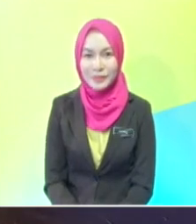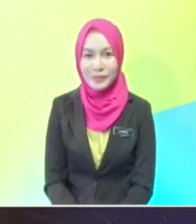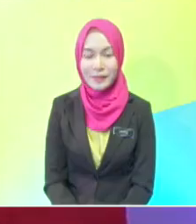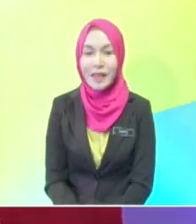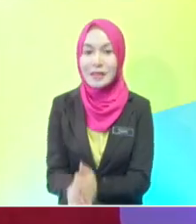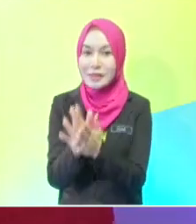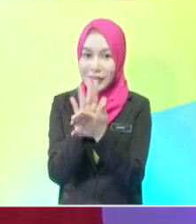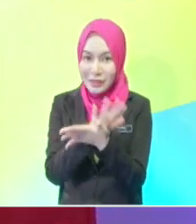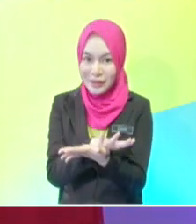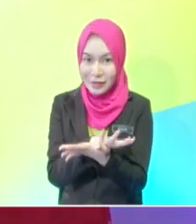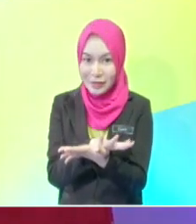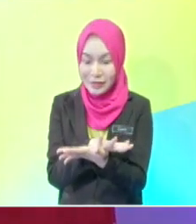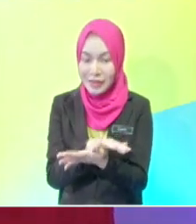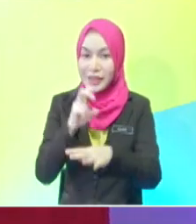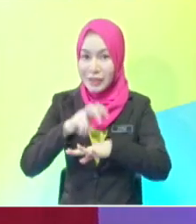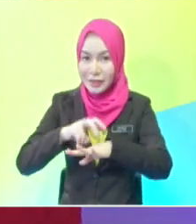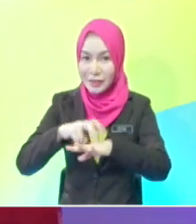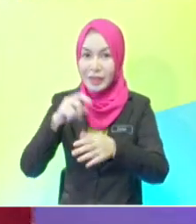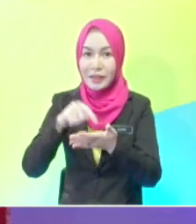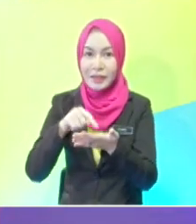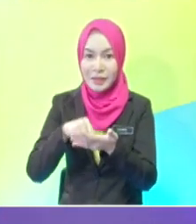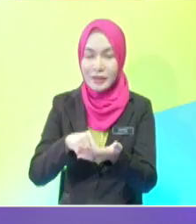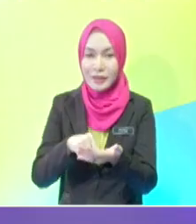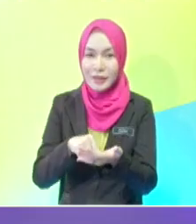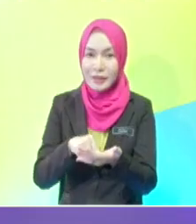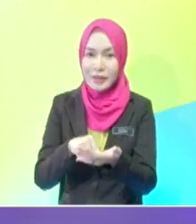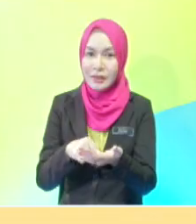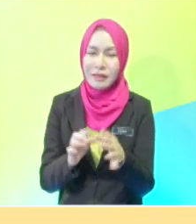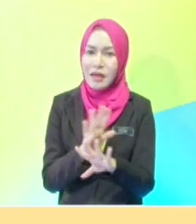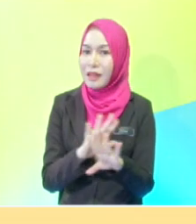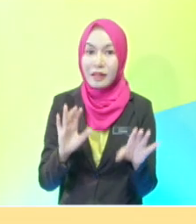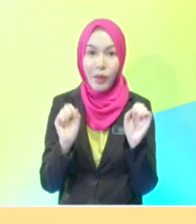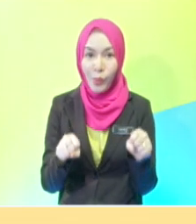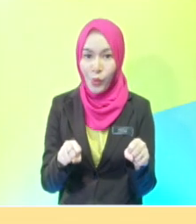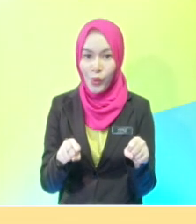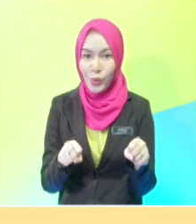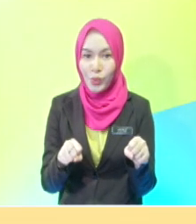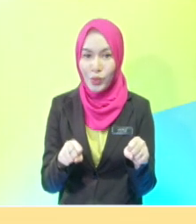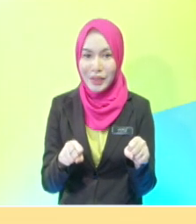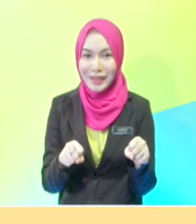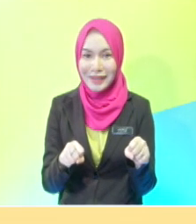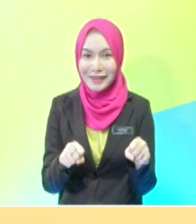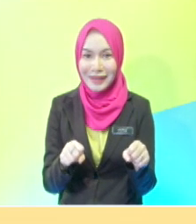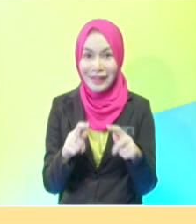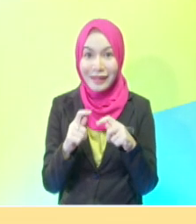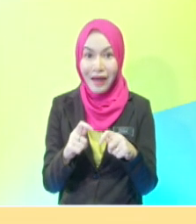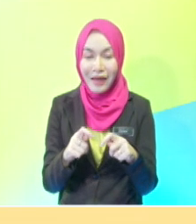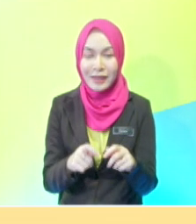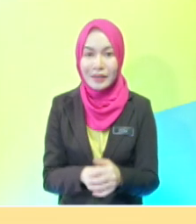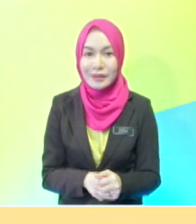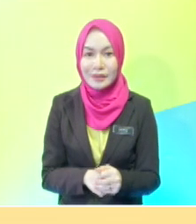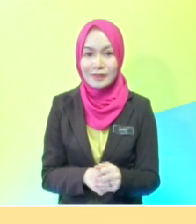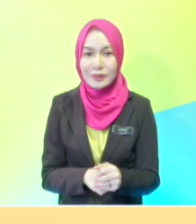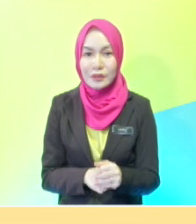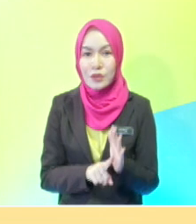dia kentang di masa Allah dia adalah dia tak boleh tahan suhu yang rendah dia tak boleh tahan